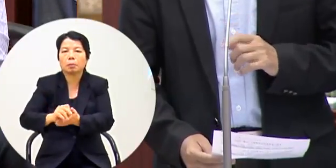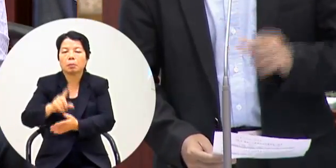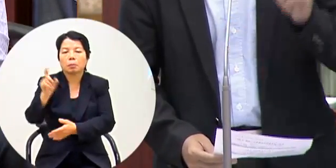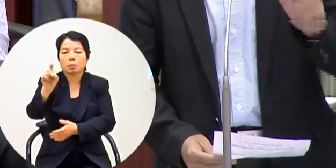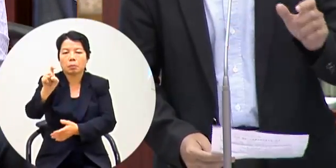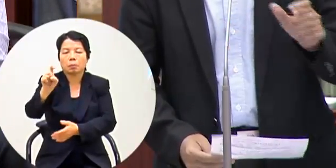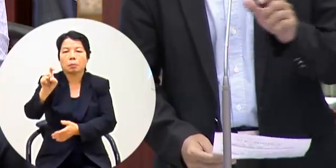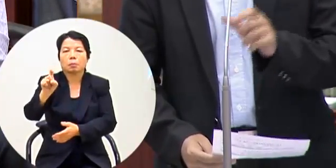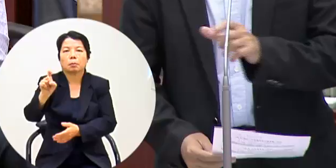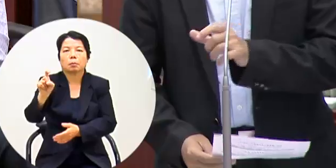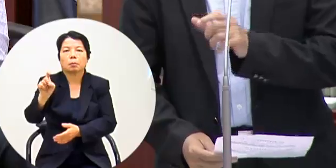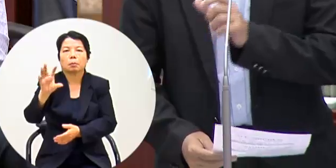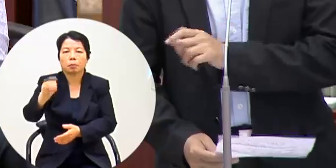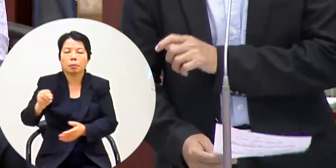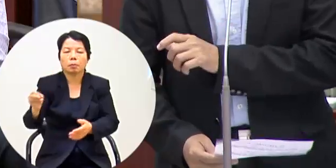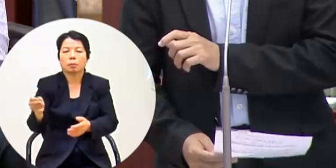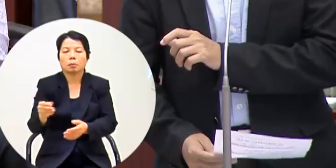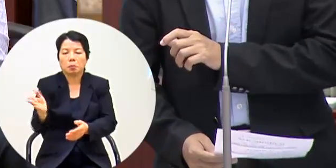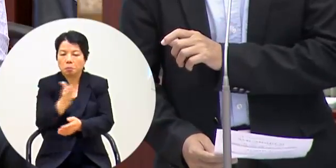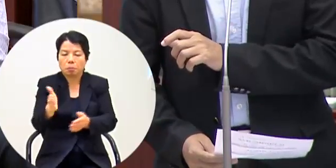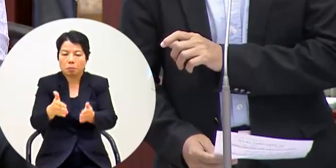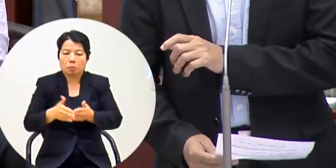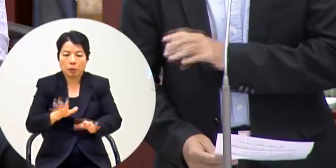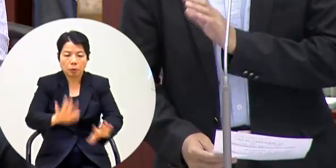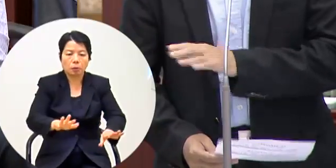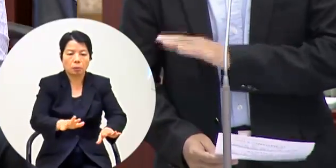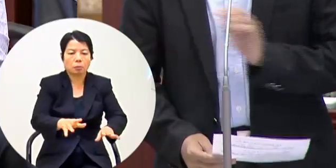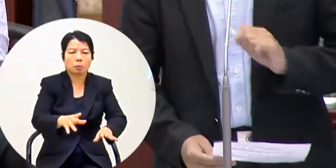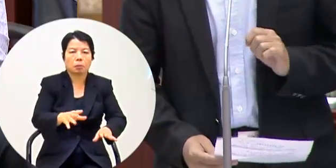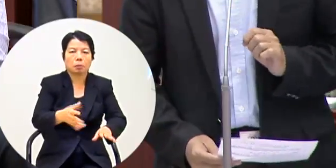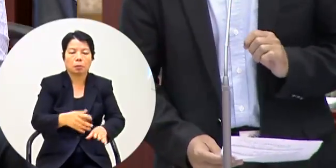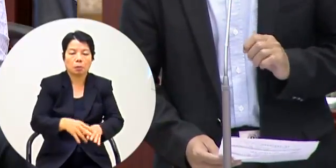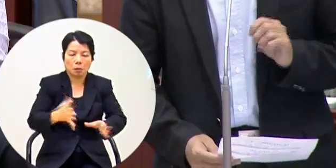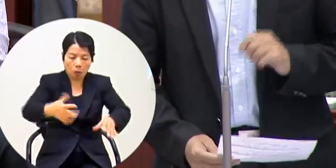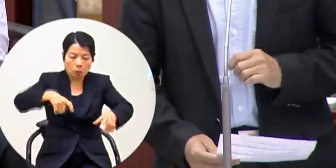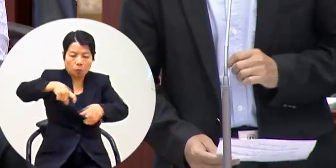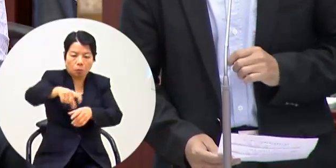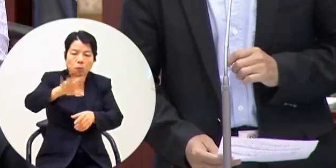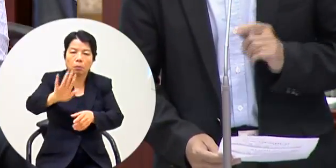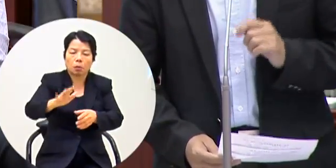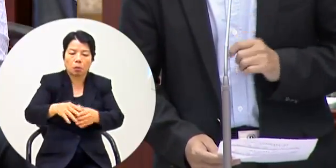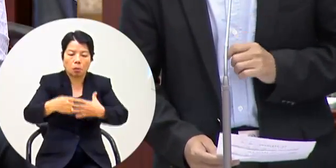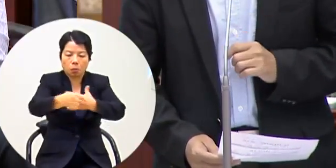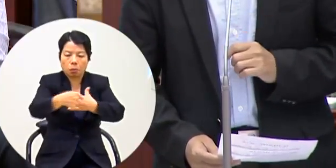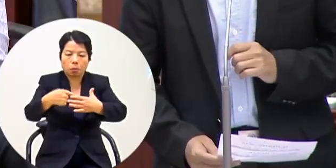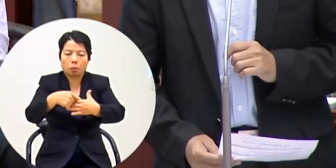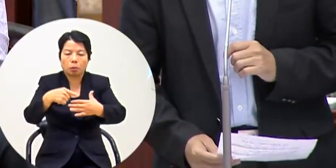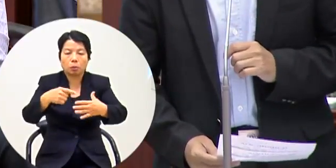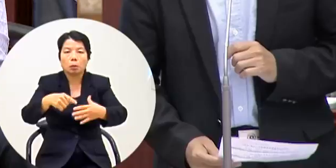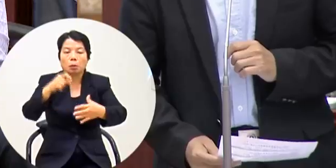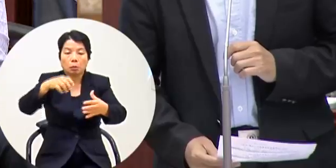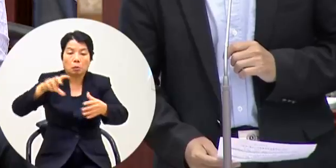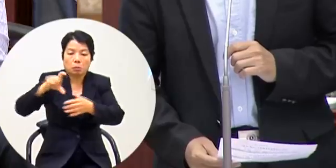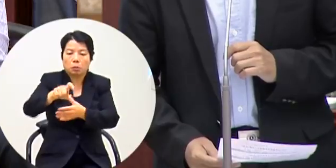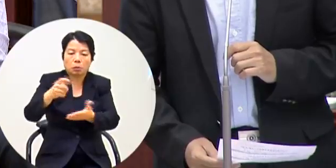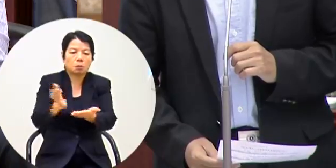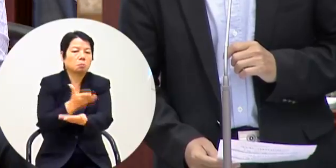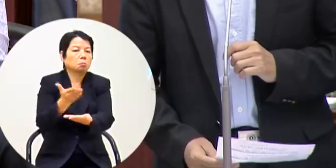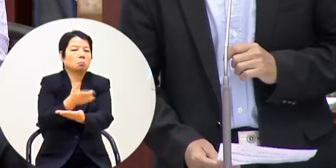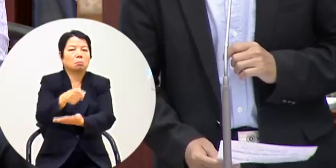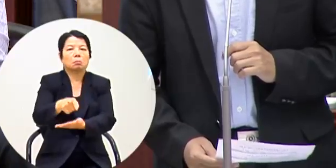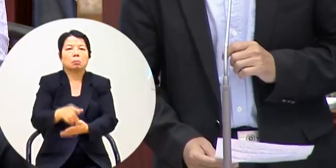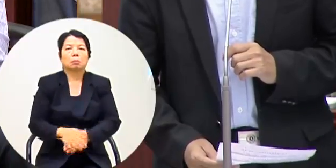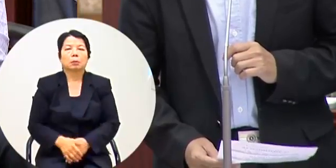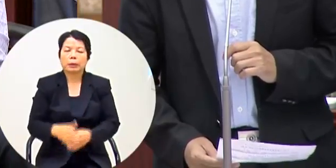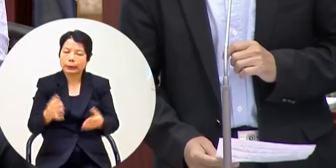啦。有车籍没有车体，哈、哦，车拢无去啊，好、哦，所以大概使用了大概10万部，我们预计应该